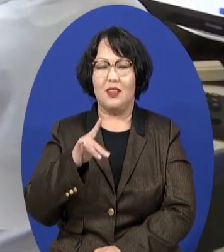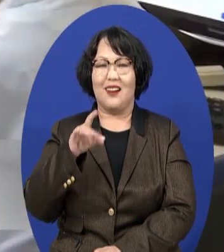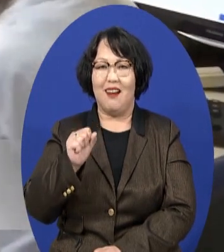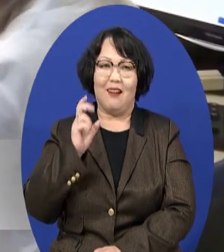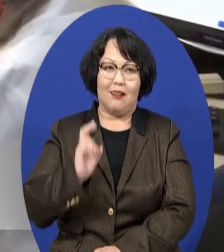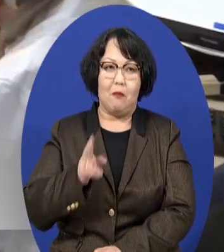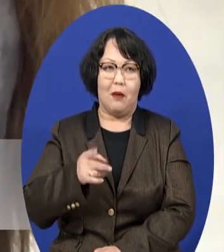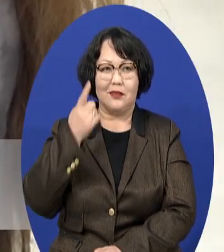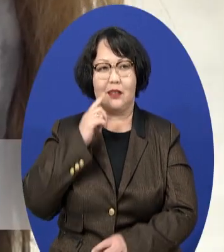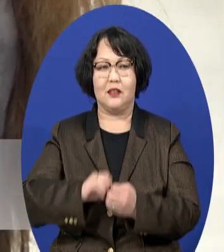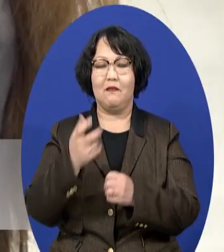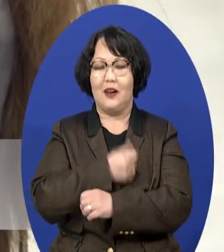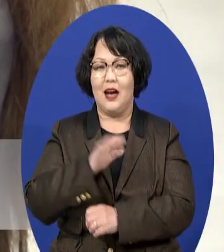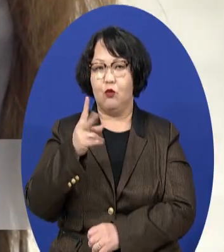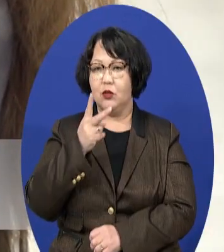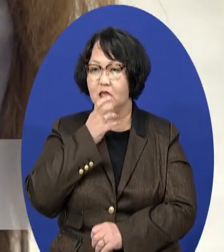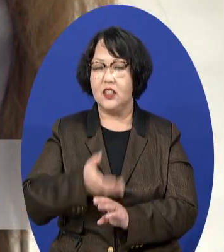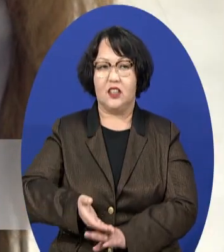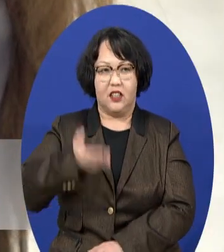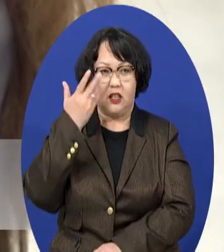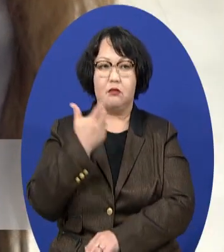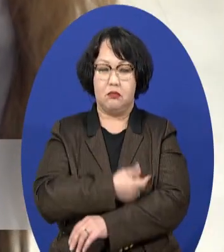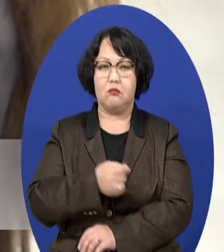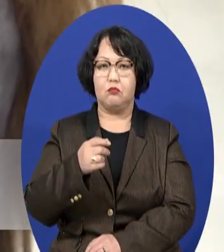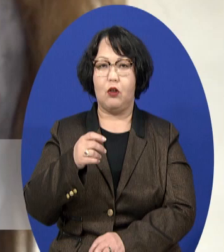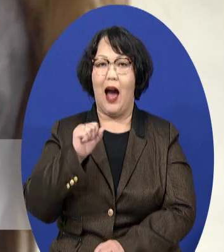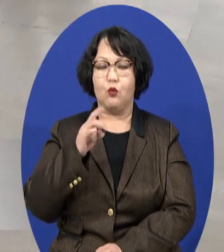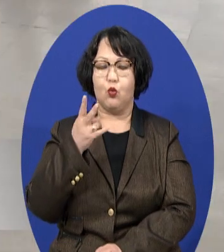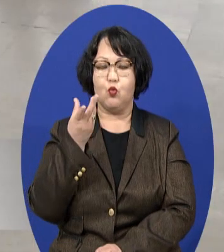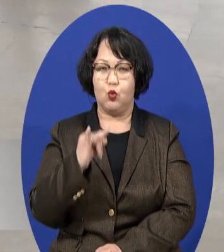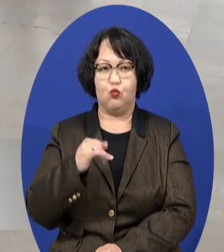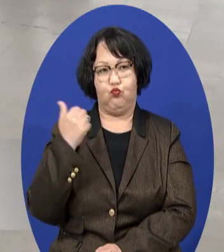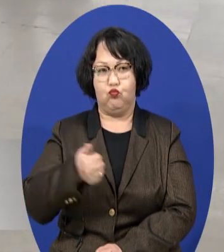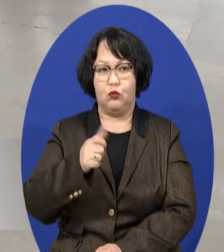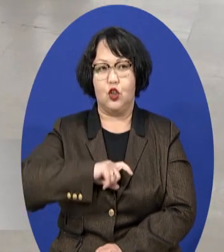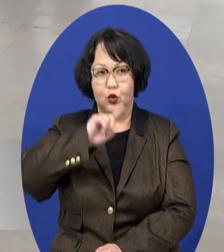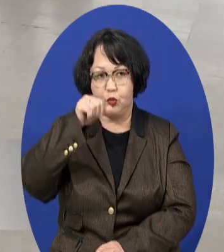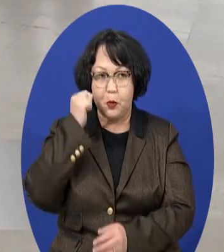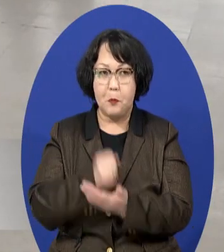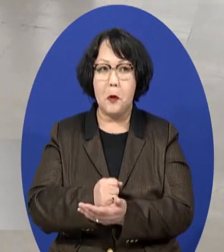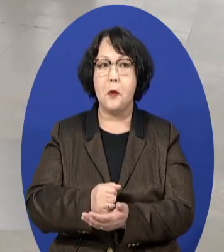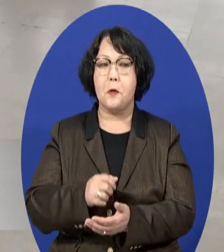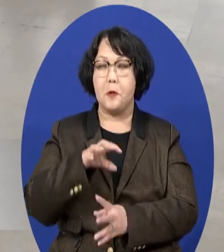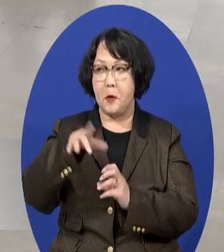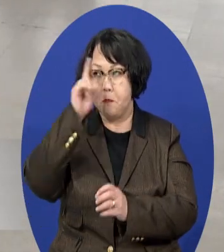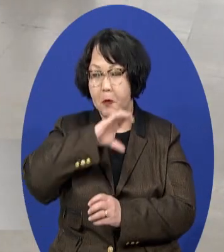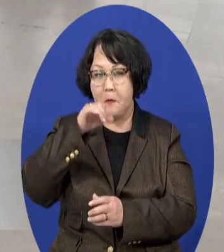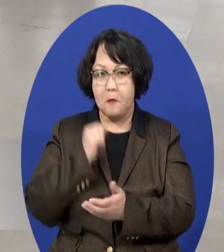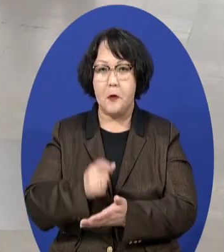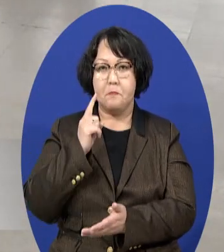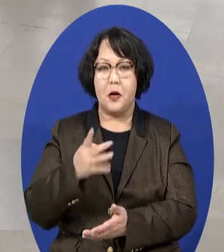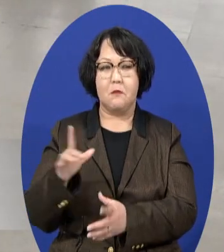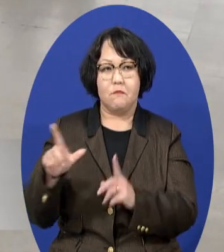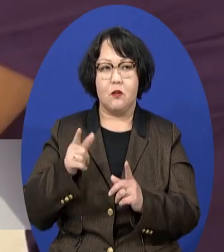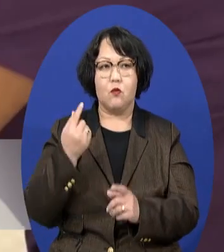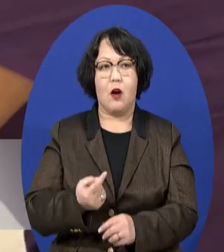вакциныг 12-аас дээш насныхын аюулгүй хэмээн баталсан тул зөвшөөрөл хүлээж байгааг мэдээлэл байгаамаа. За Америк нэгдсэн улс, Арабын нэгдсэн Эмират